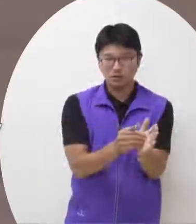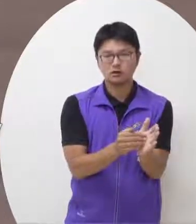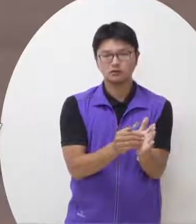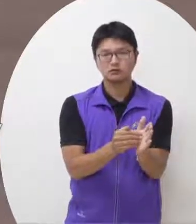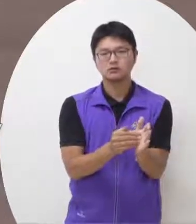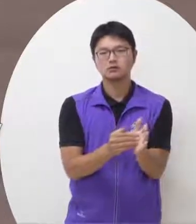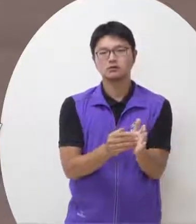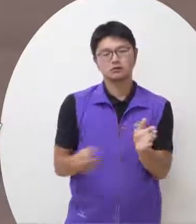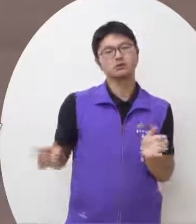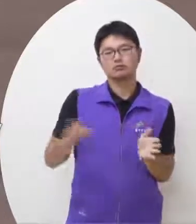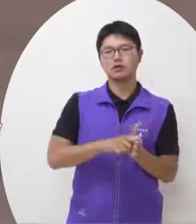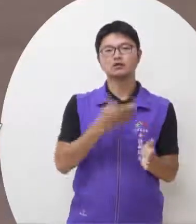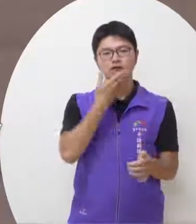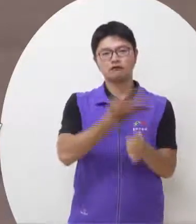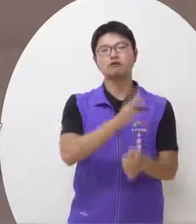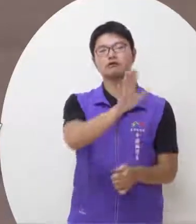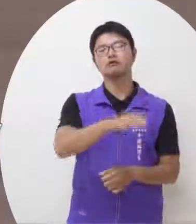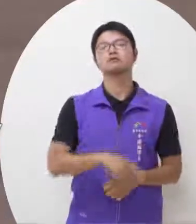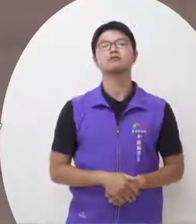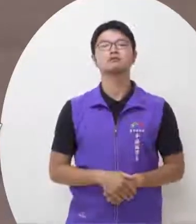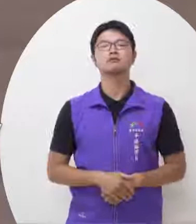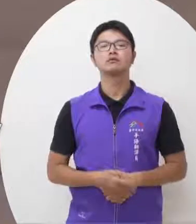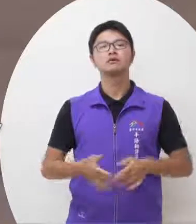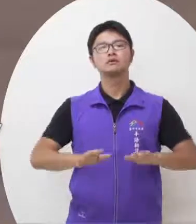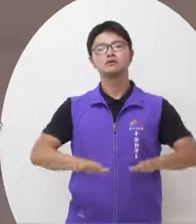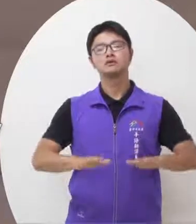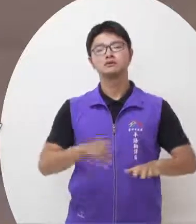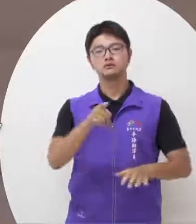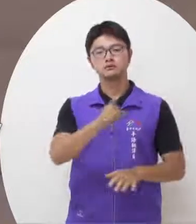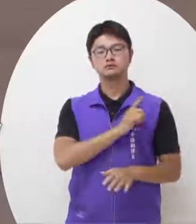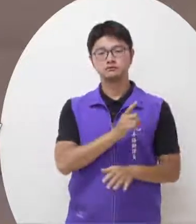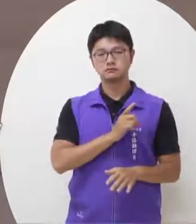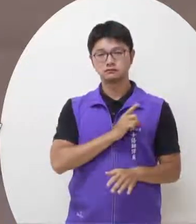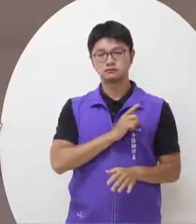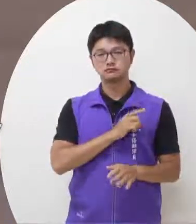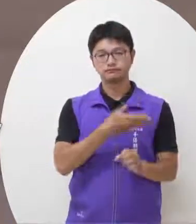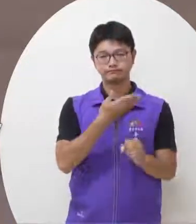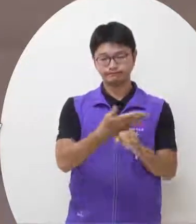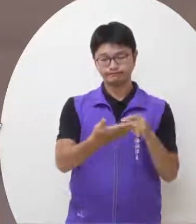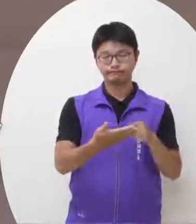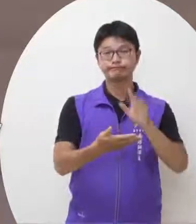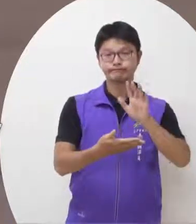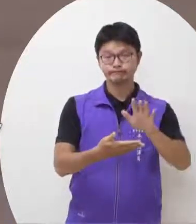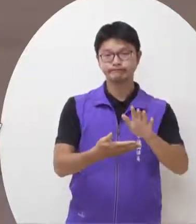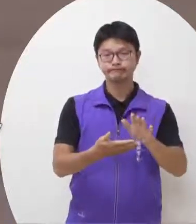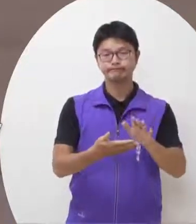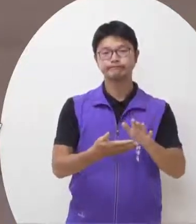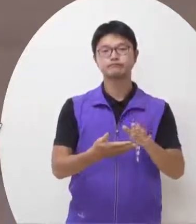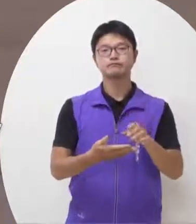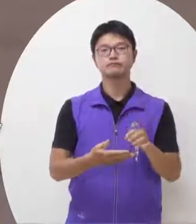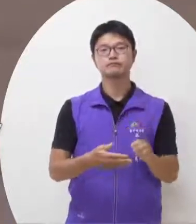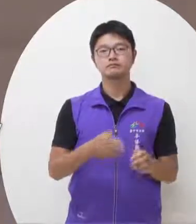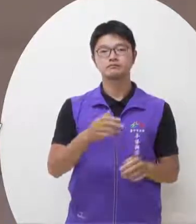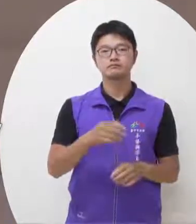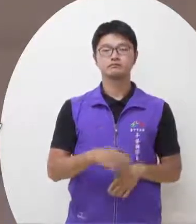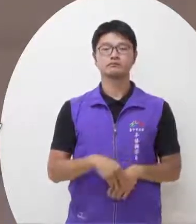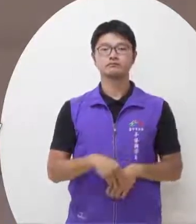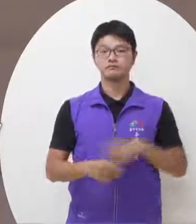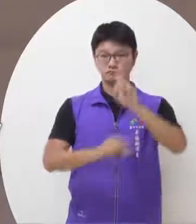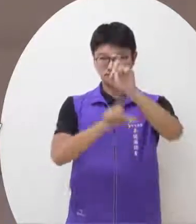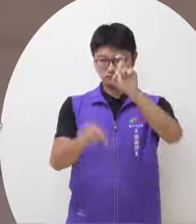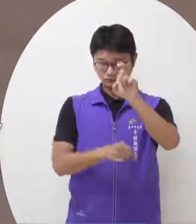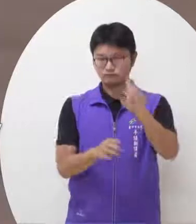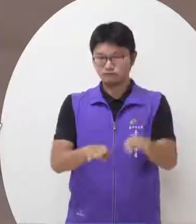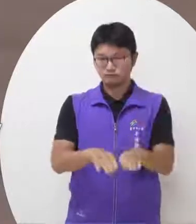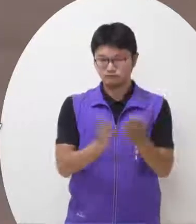呢？你手边有，我们是开放式的，你只要手边有卡，现在开始从下个月开始，你只要手